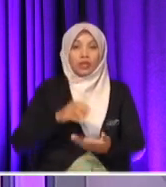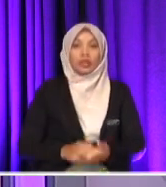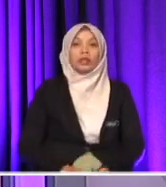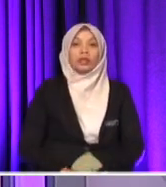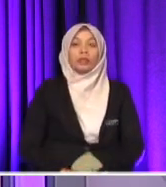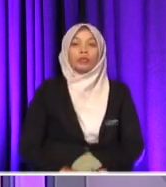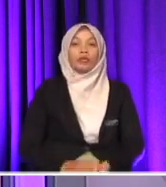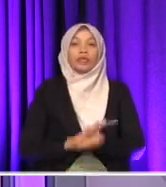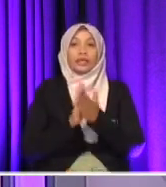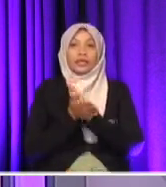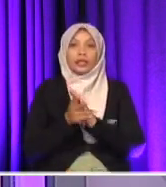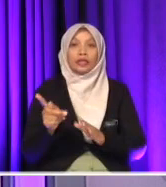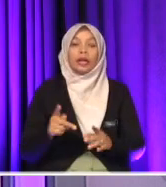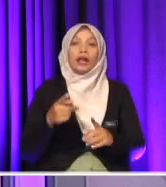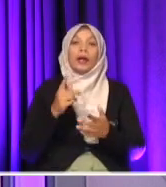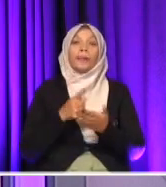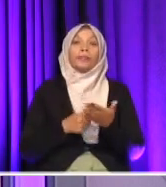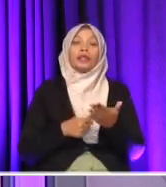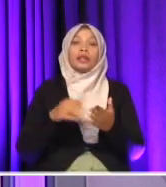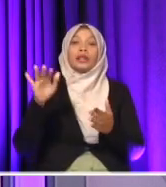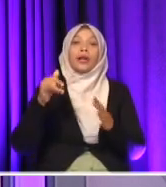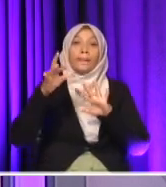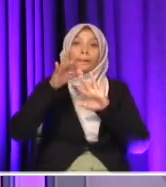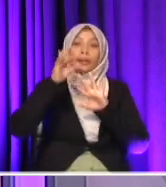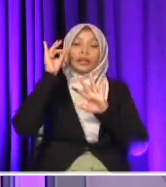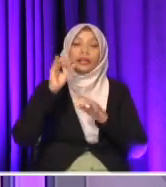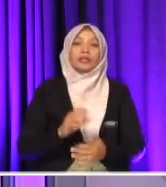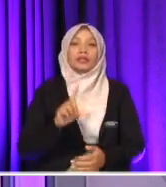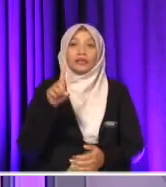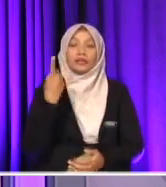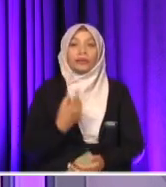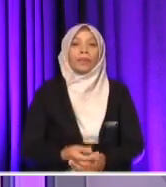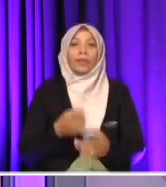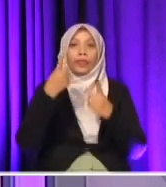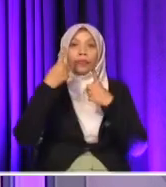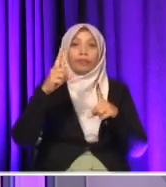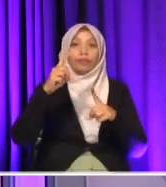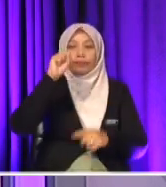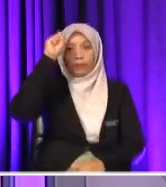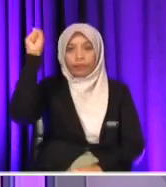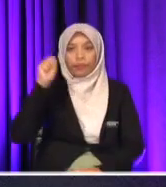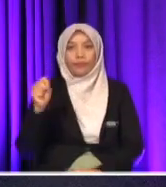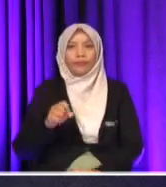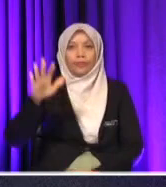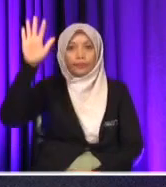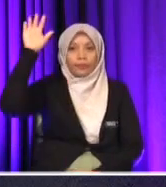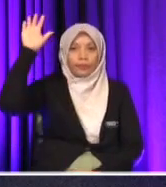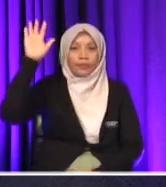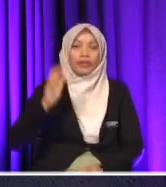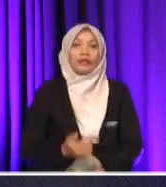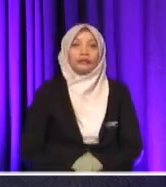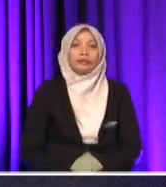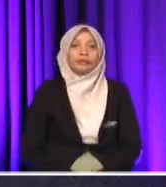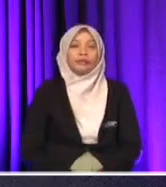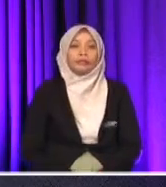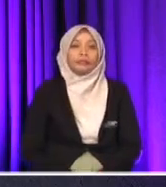applykan. Okey, kita ambil saja yang sesuai, mana maklumat yang sesuai. Okey, siapa nak jawab soalan ni? Angkat tangan. Salah pula